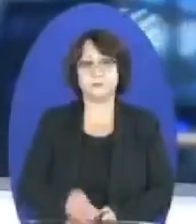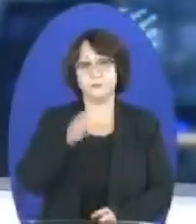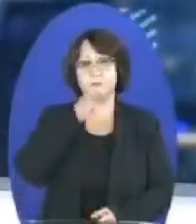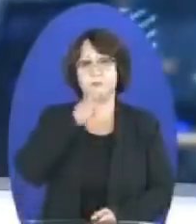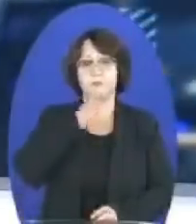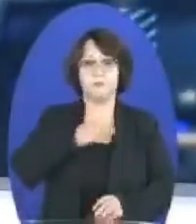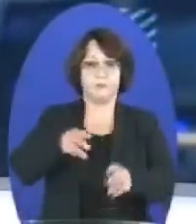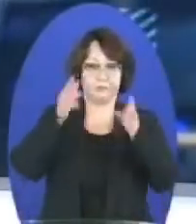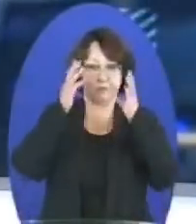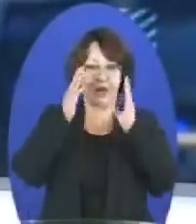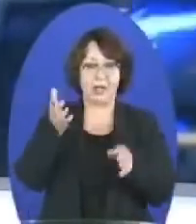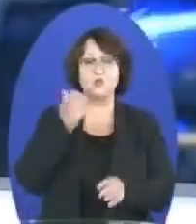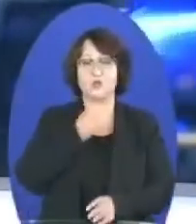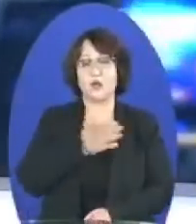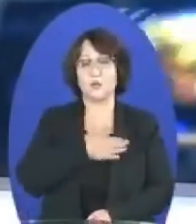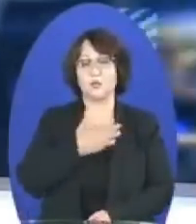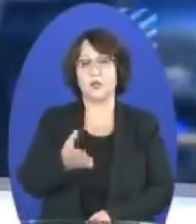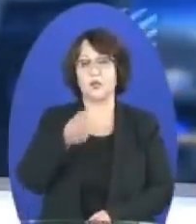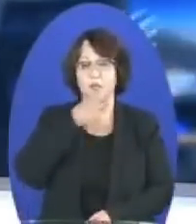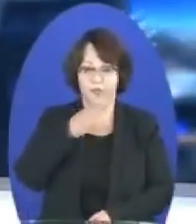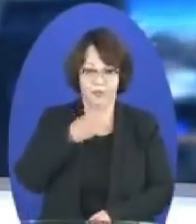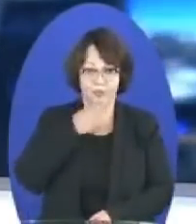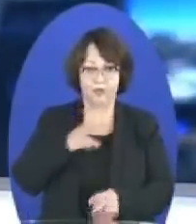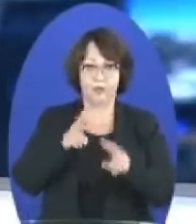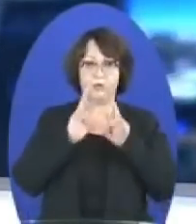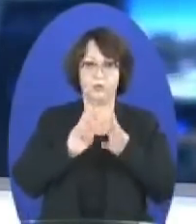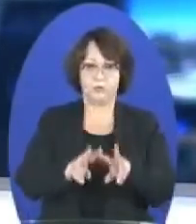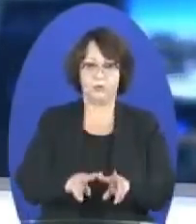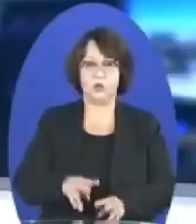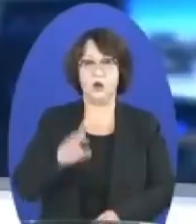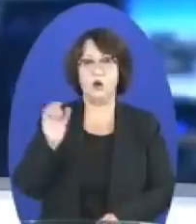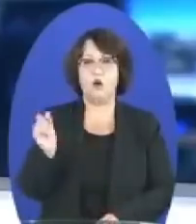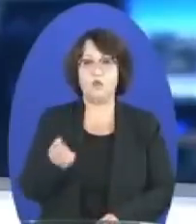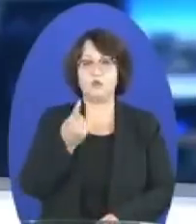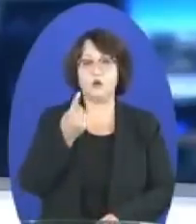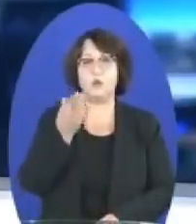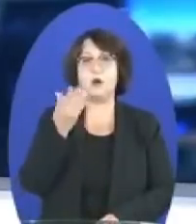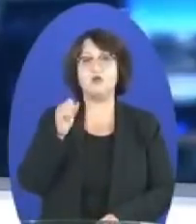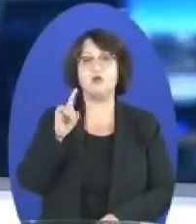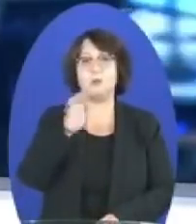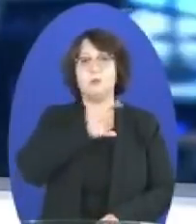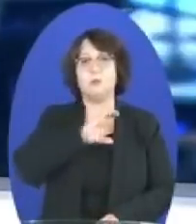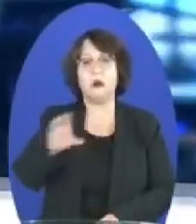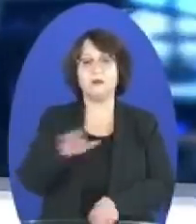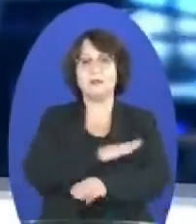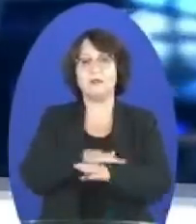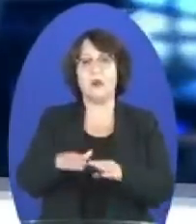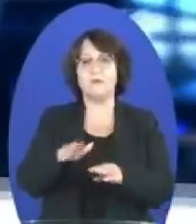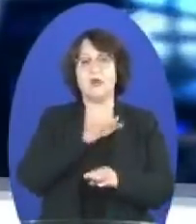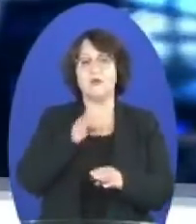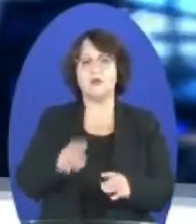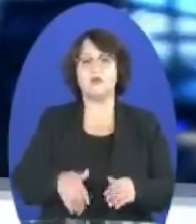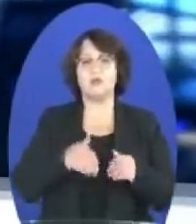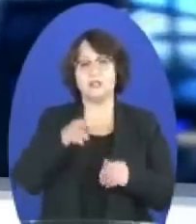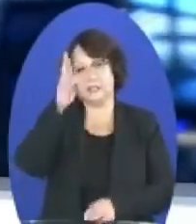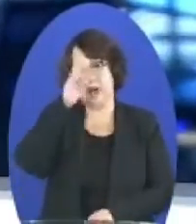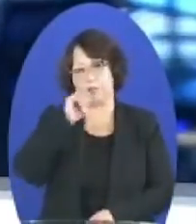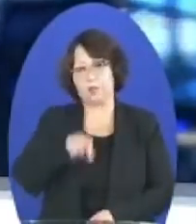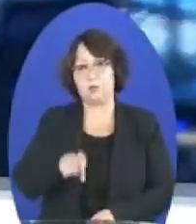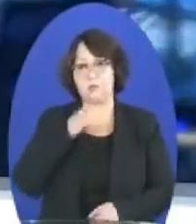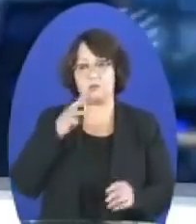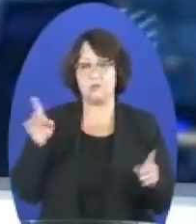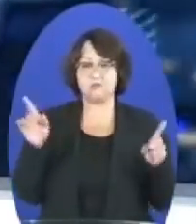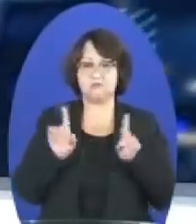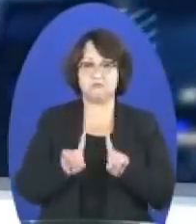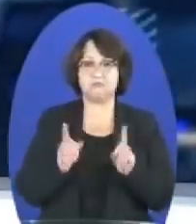Загвардык сонгогдож үзэгч та бүхэнд баярлалаа. Мэдээлэл бид цааш үргэлжлүүлж байна. Тэгэхээр онцгой байдлын ерөнхий газар зам тээврийн хөгжлийн яам хамтран өнөөдөр мэдээлэл хийлээ. Онцгой